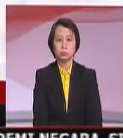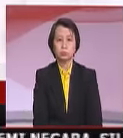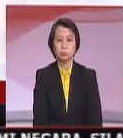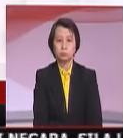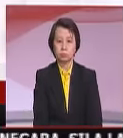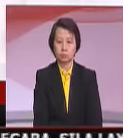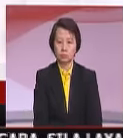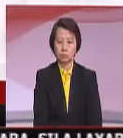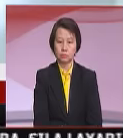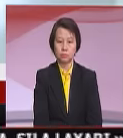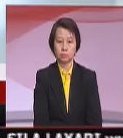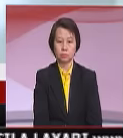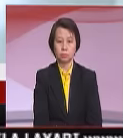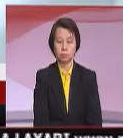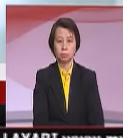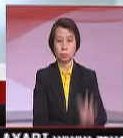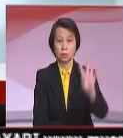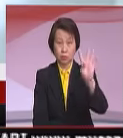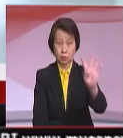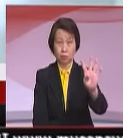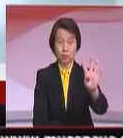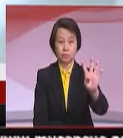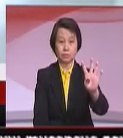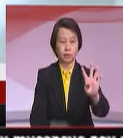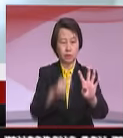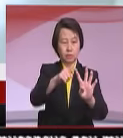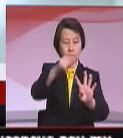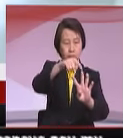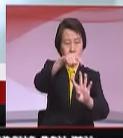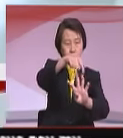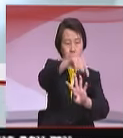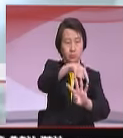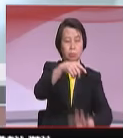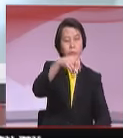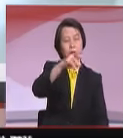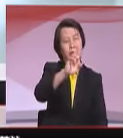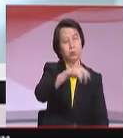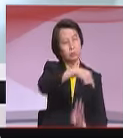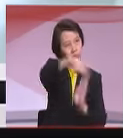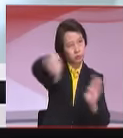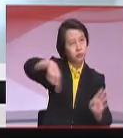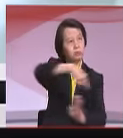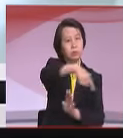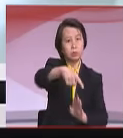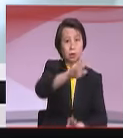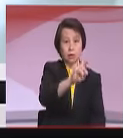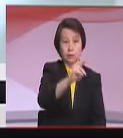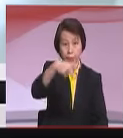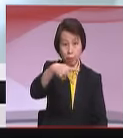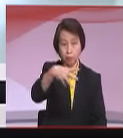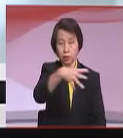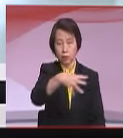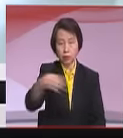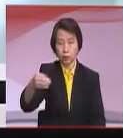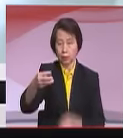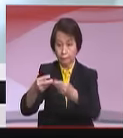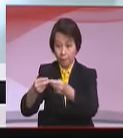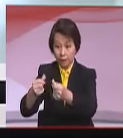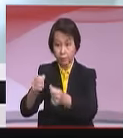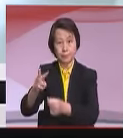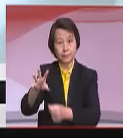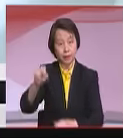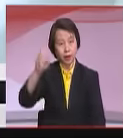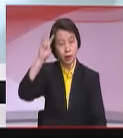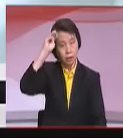4 pos tadi saya dah pergi di sekitar Rantau Panjang dan Pasir Mas. Namun begitu, semangat mereka bekerja walaupun